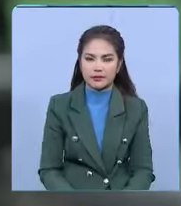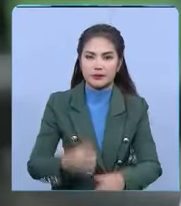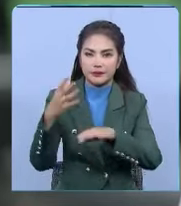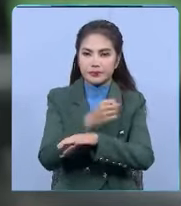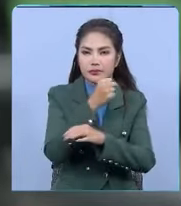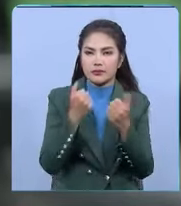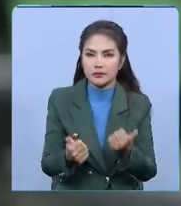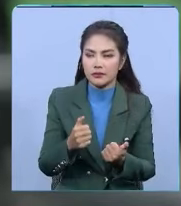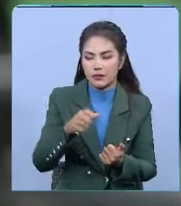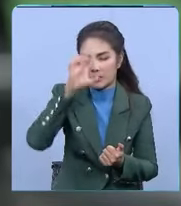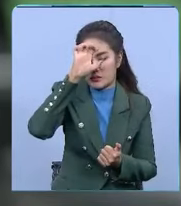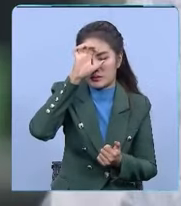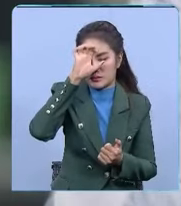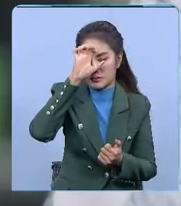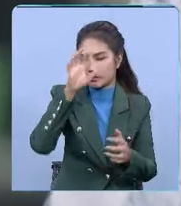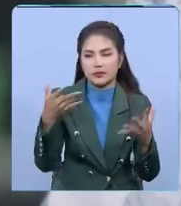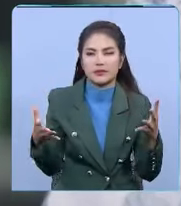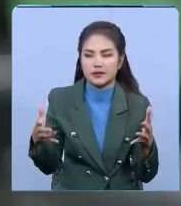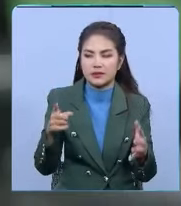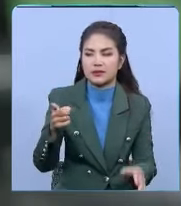างไหมครับ ไม่ได้ดุฮะมีแต่เขาดุผม